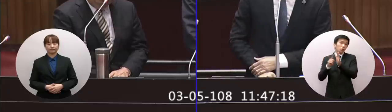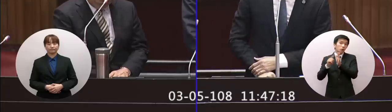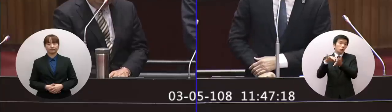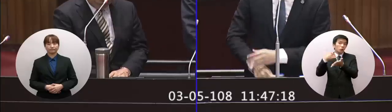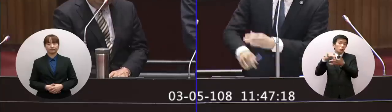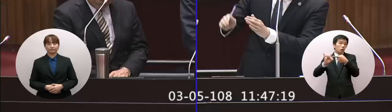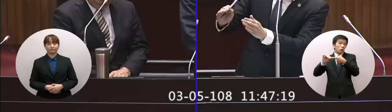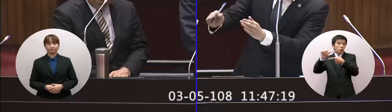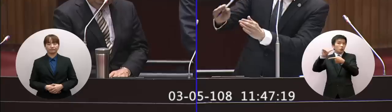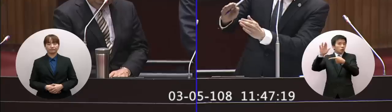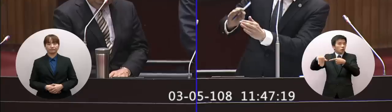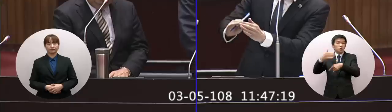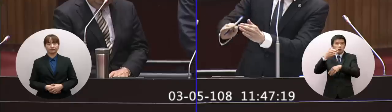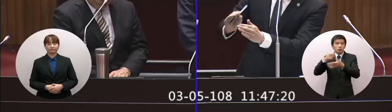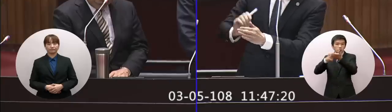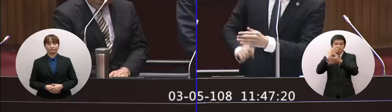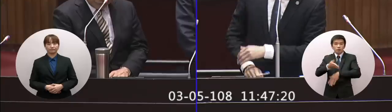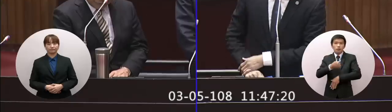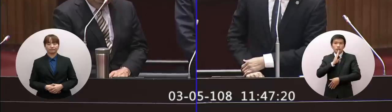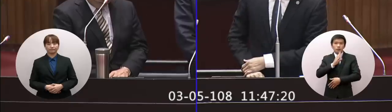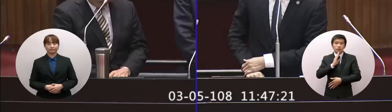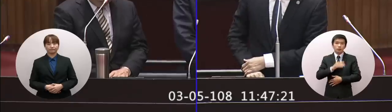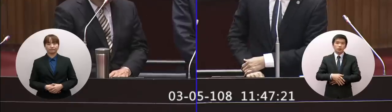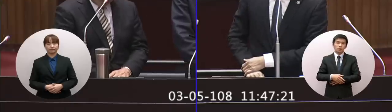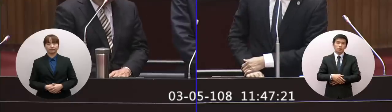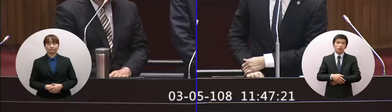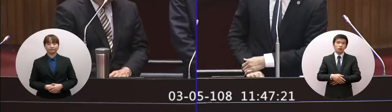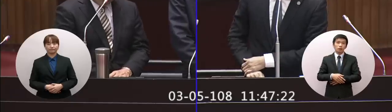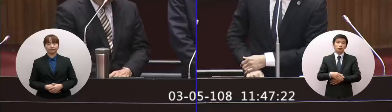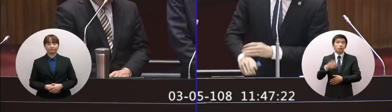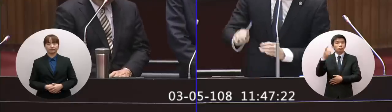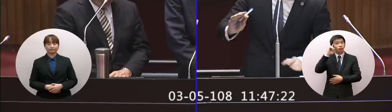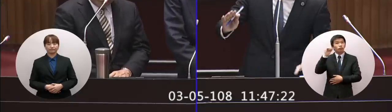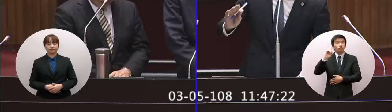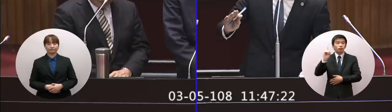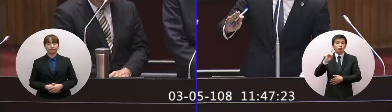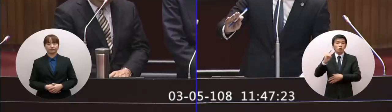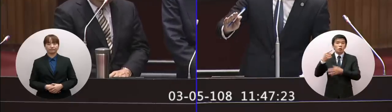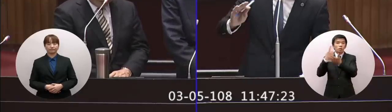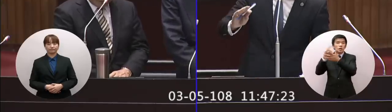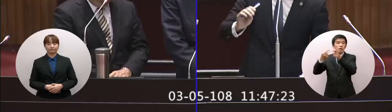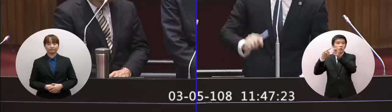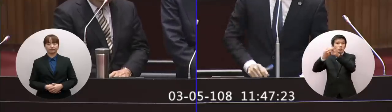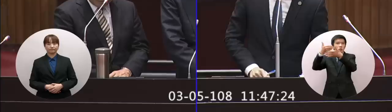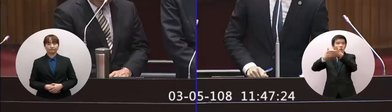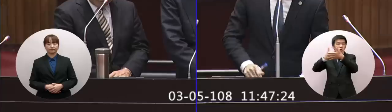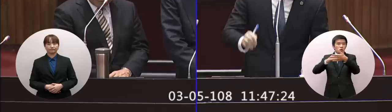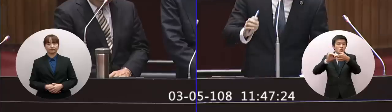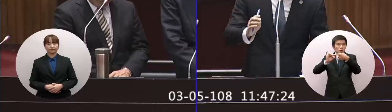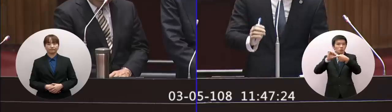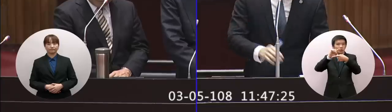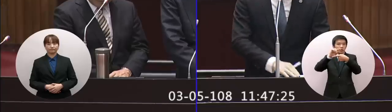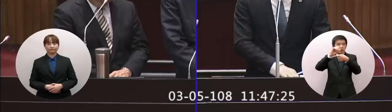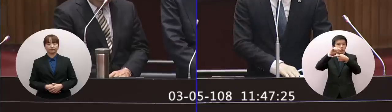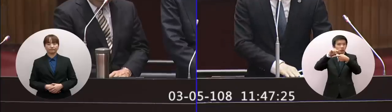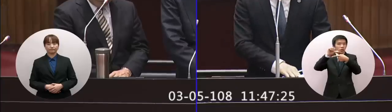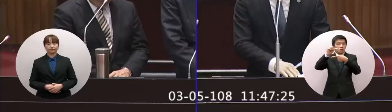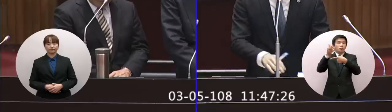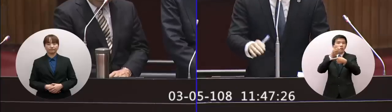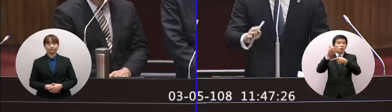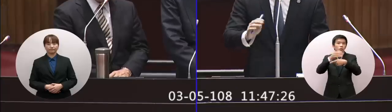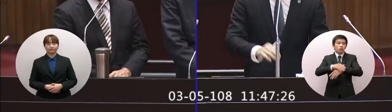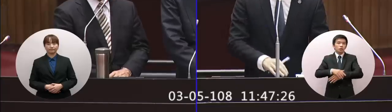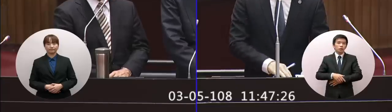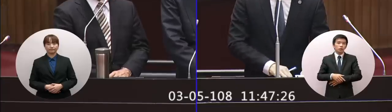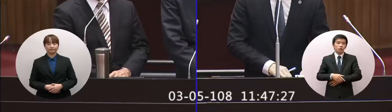剩5.5%，就是一年差不多减少要0.5%，甚至阁较侪。所以讲。院